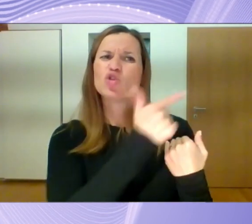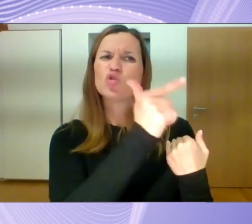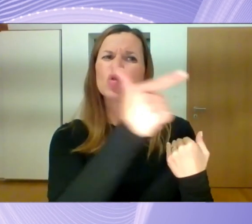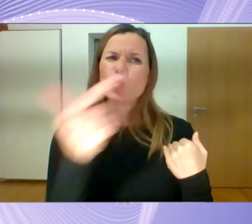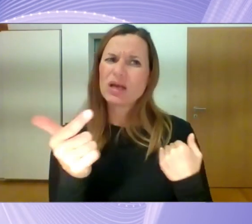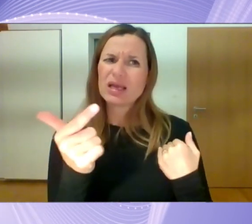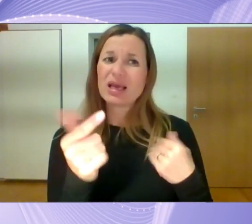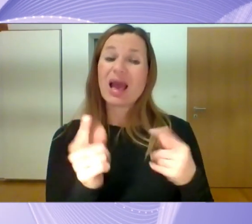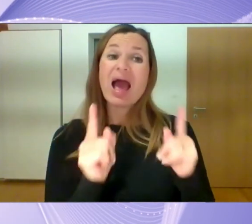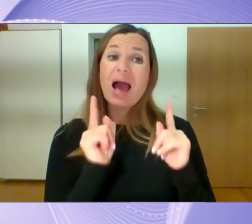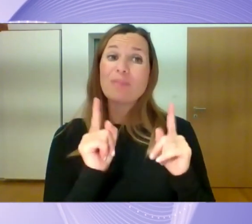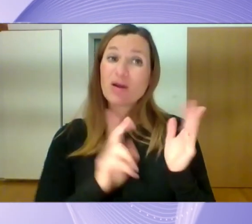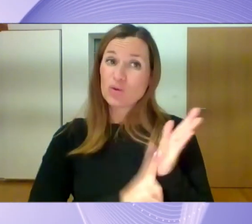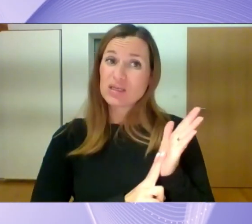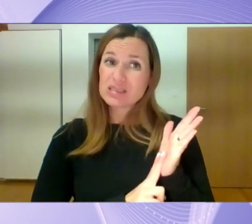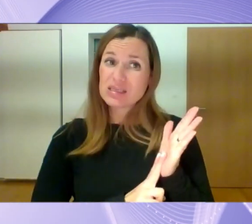Ampak v resnici,